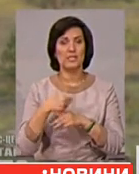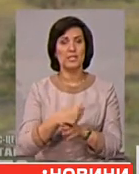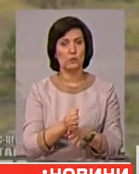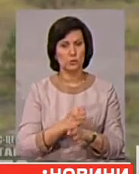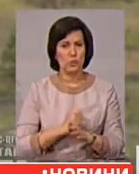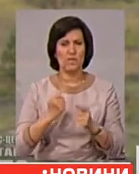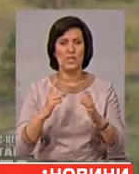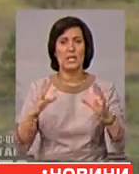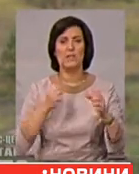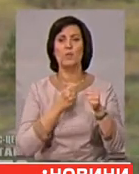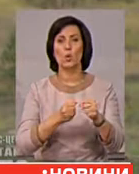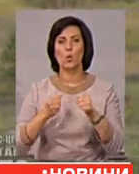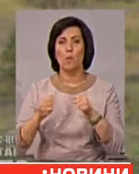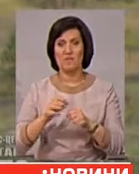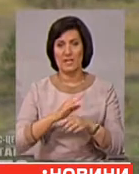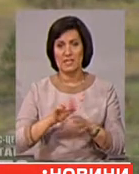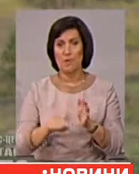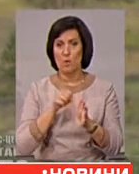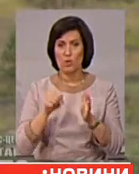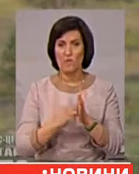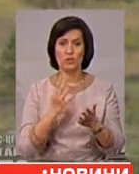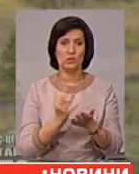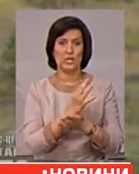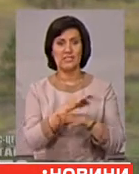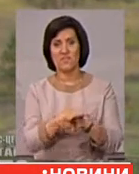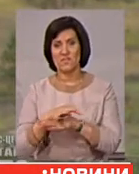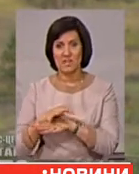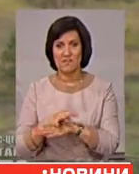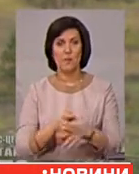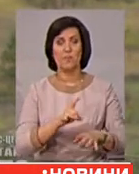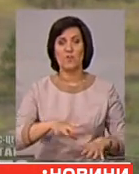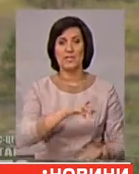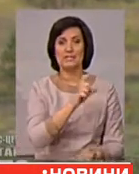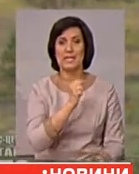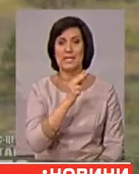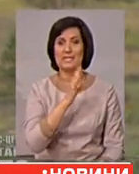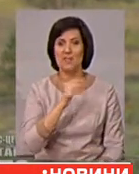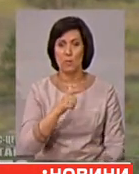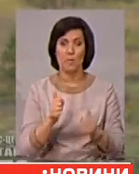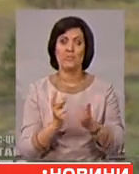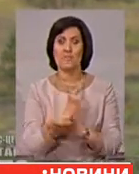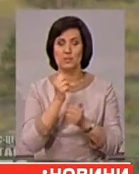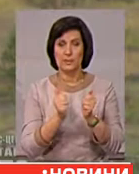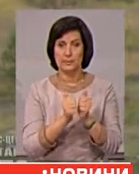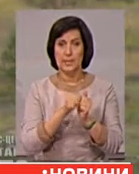і великокаліберних кулеметів бойовики 4 рази відкривали вогонь у районі Зайцевого, двічі неподалік Пісків. А